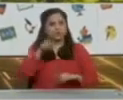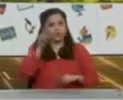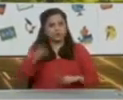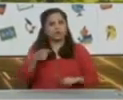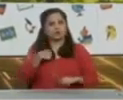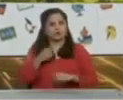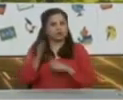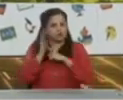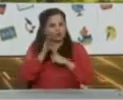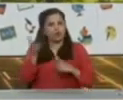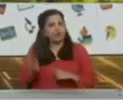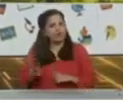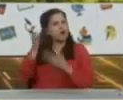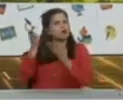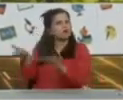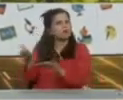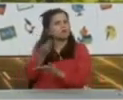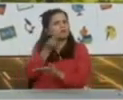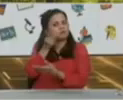करें।